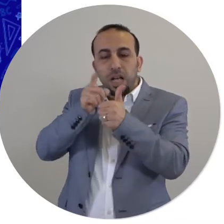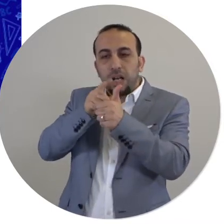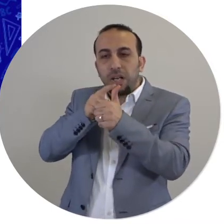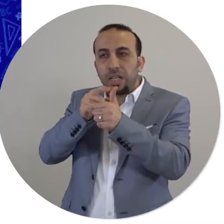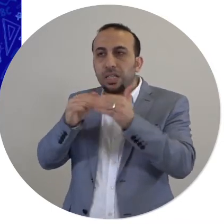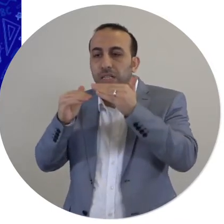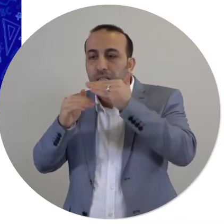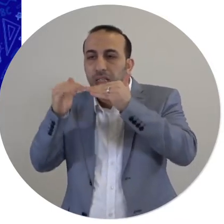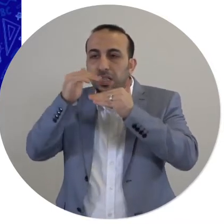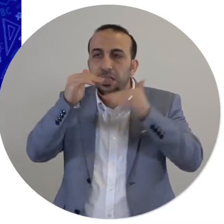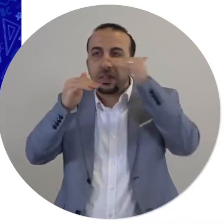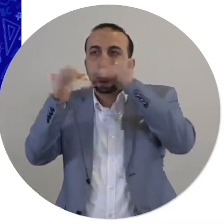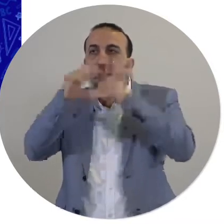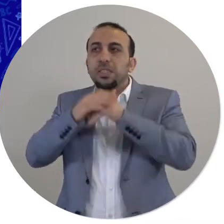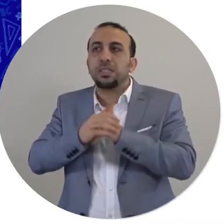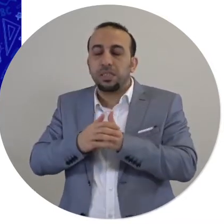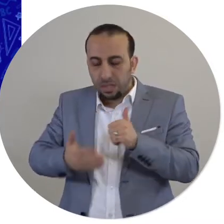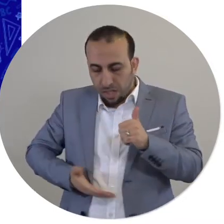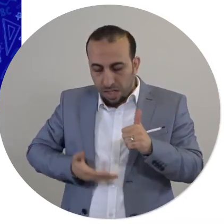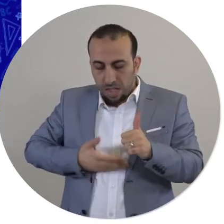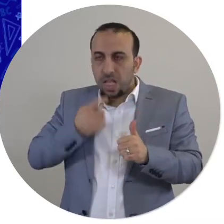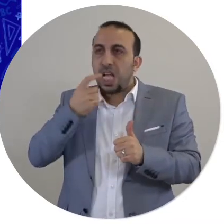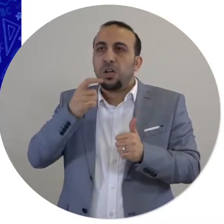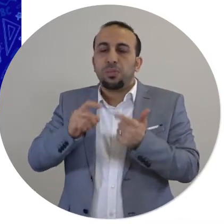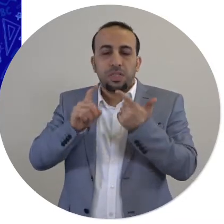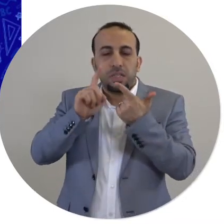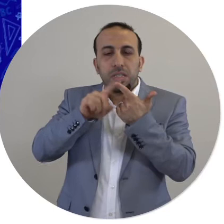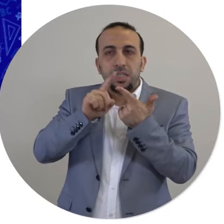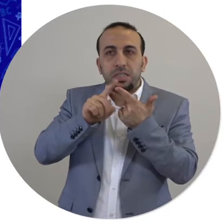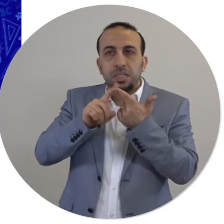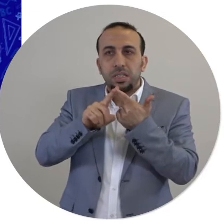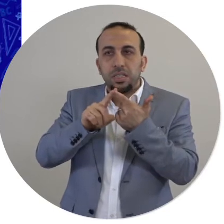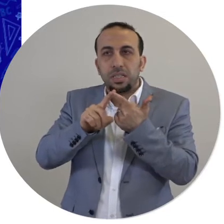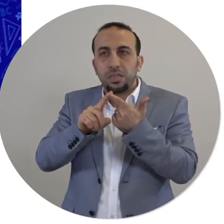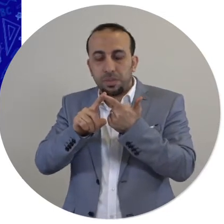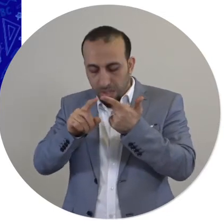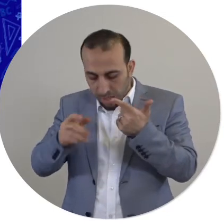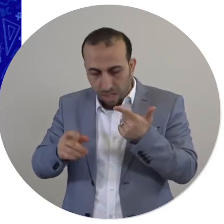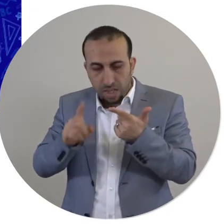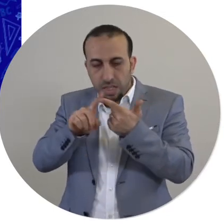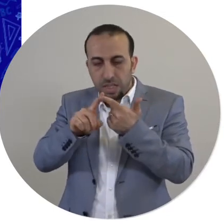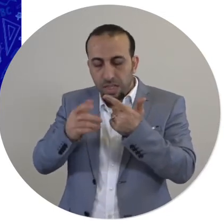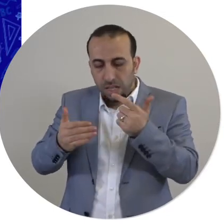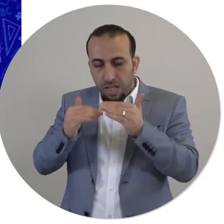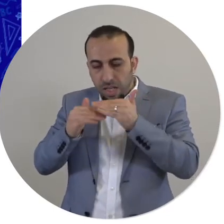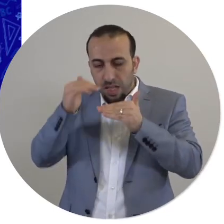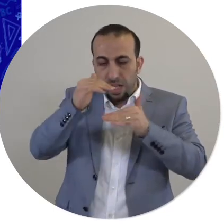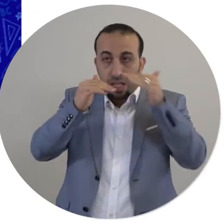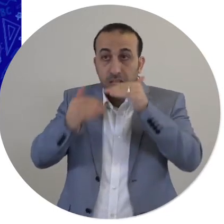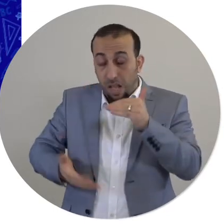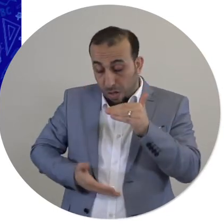حيث المفهوم والفئات التي يضمها كل من التركيب العمري والتركيب العمري والنوعي